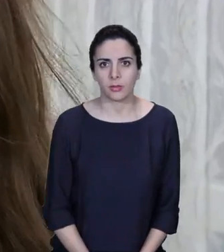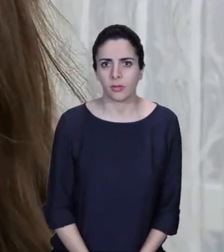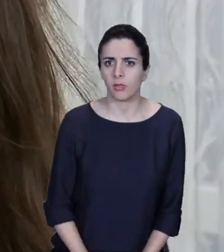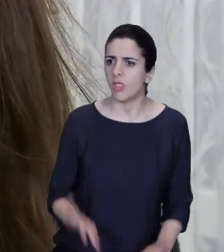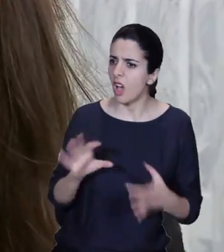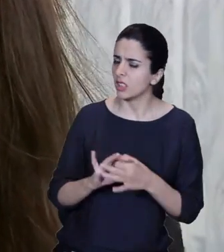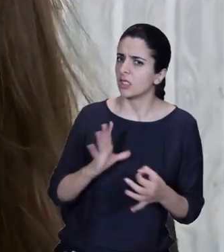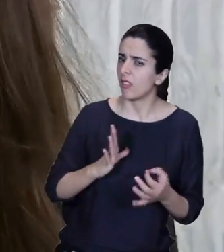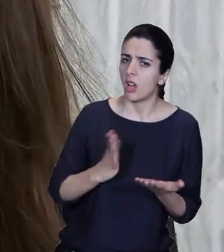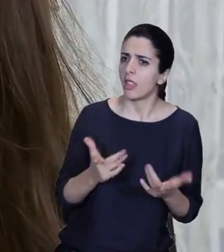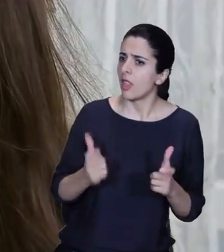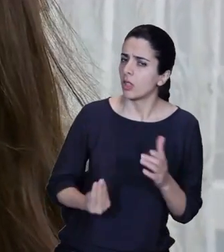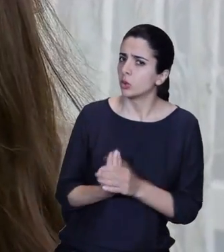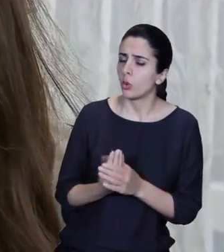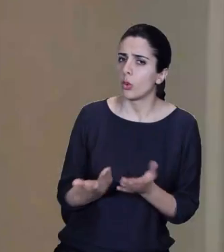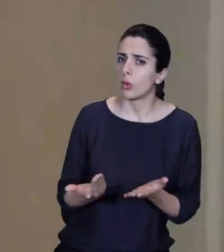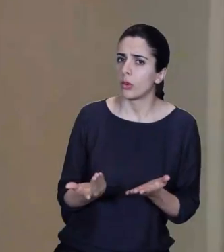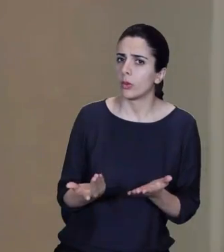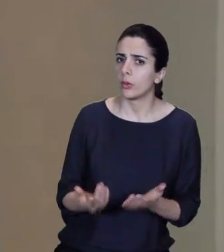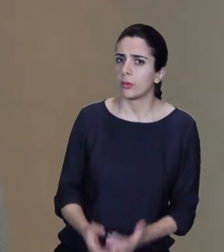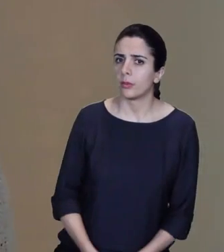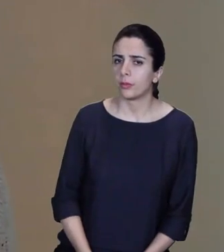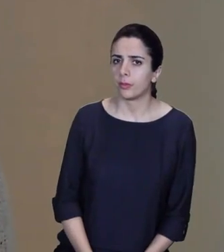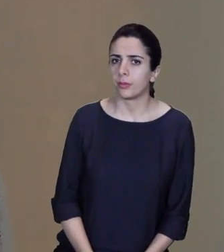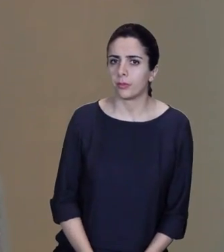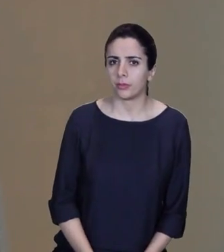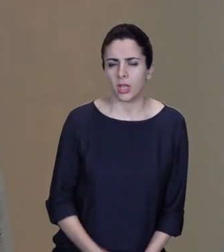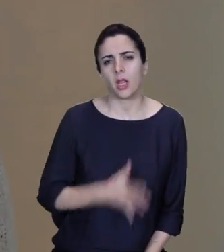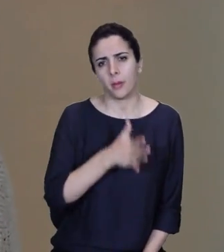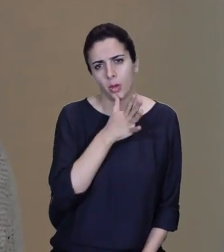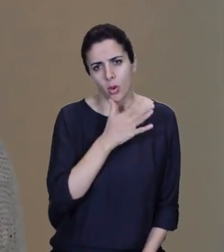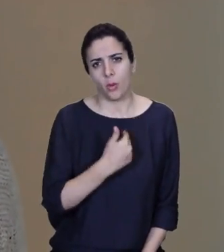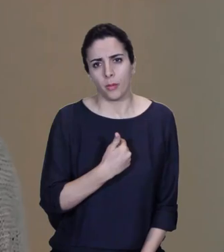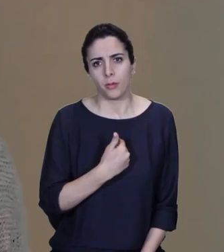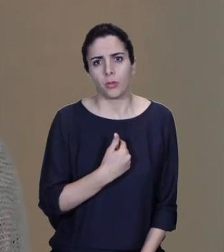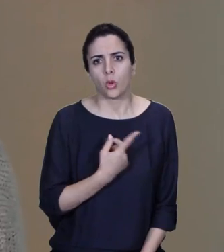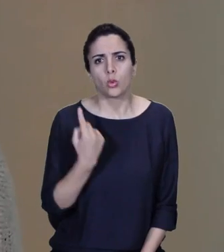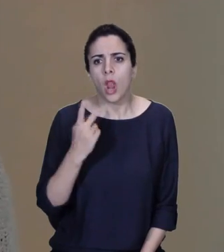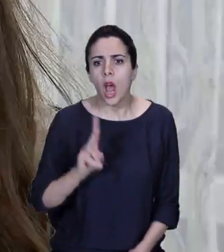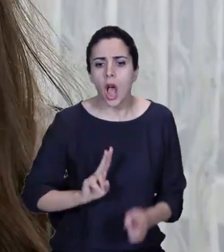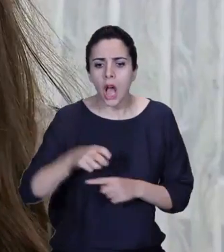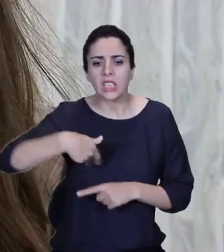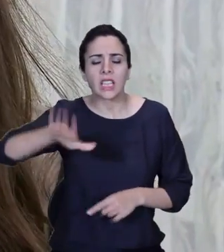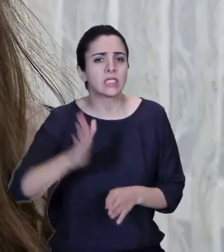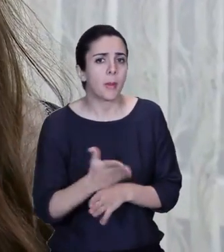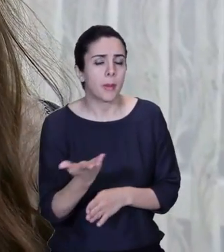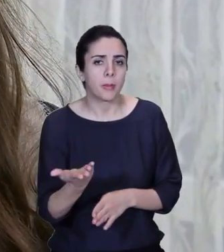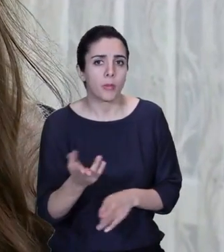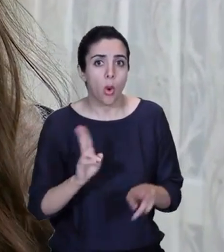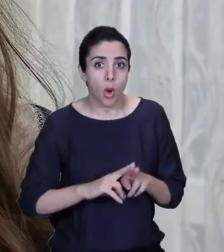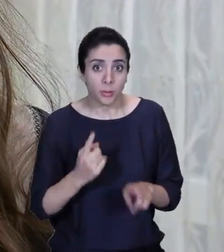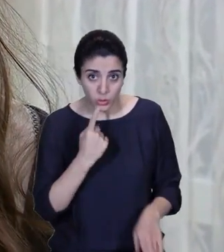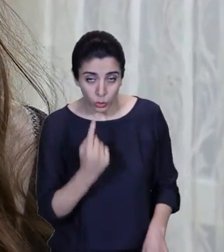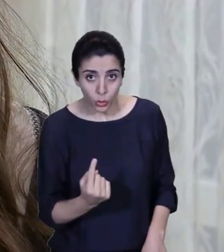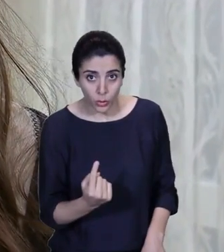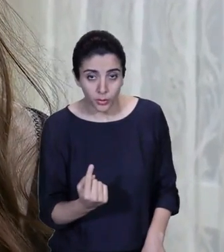Ne alakası var? Nereden çıkarıyorsun? Çok alakası var. Dün neden masadan kalktın gittin? Koray bir